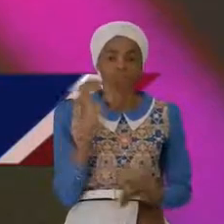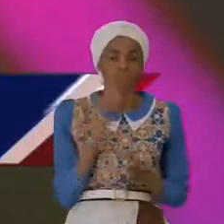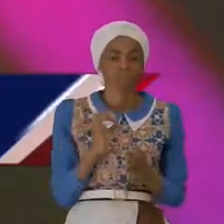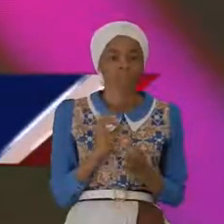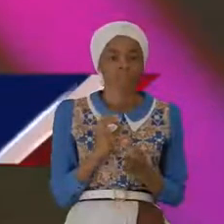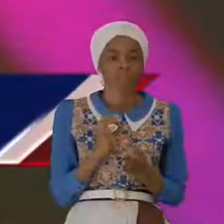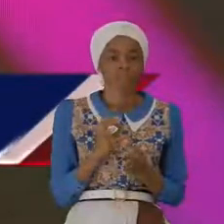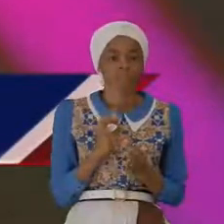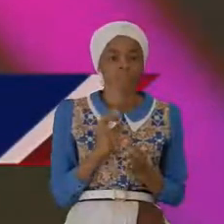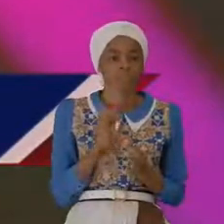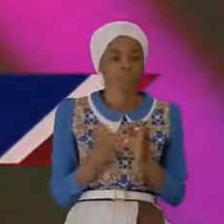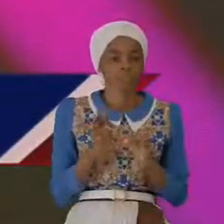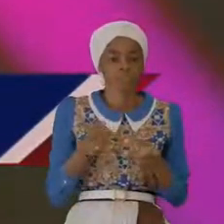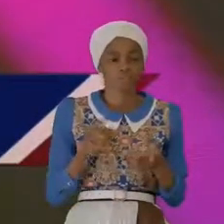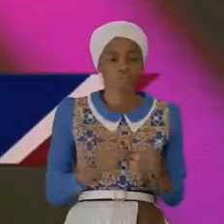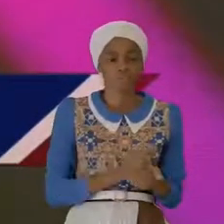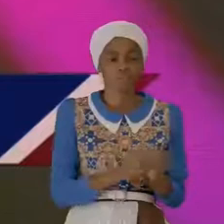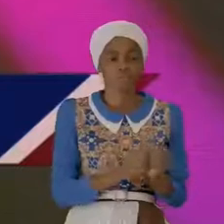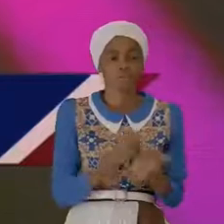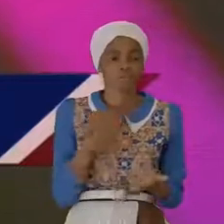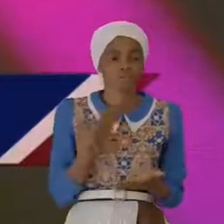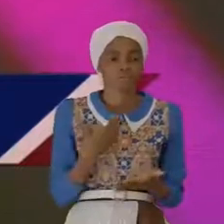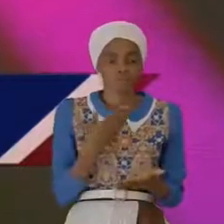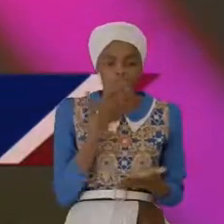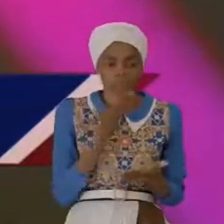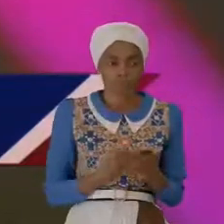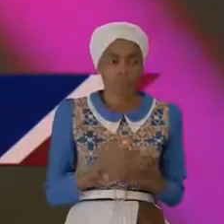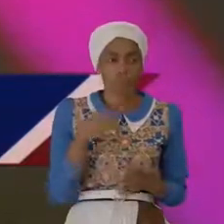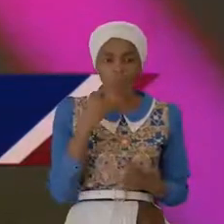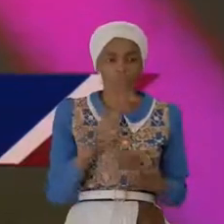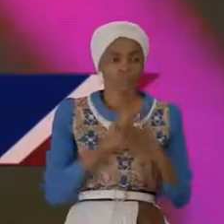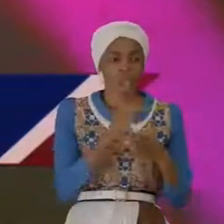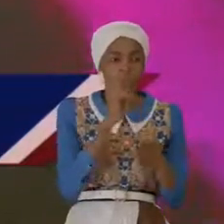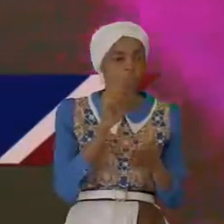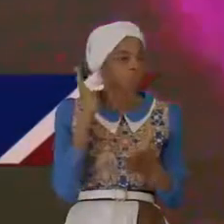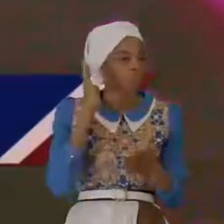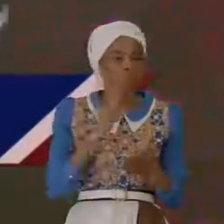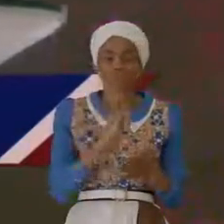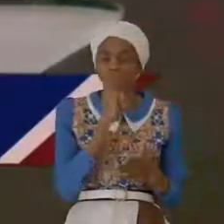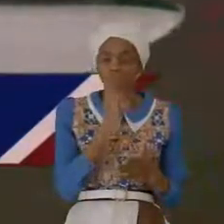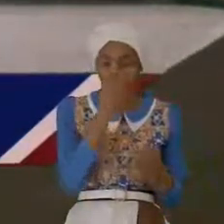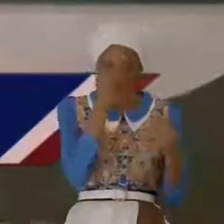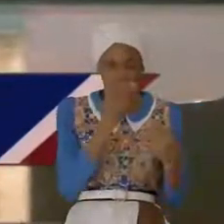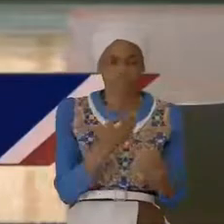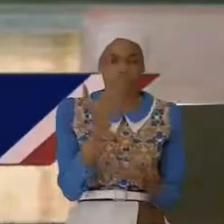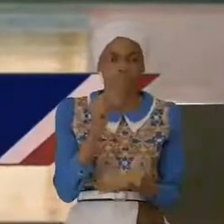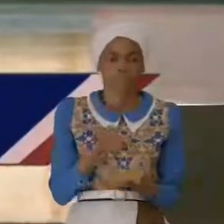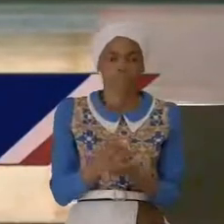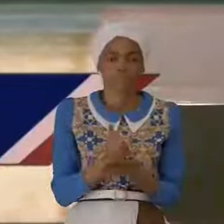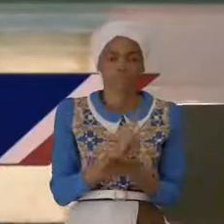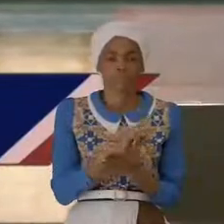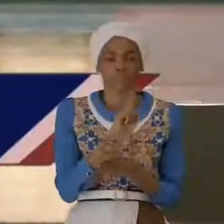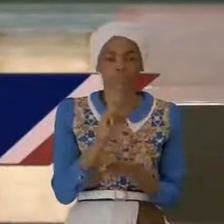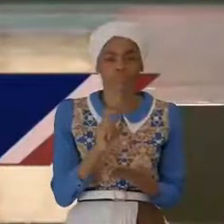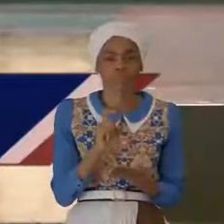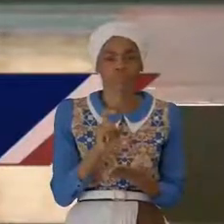7. Vous courriez bien qui vous a arrêté pour vous empêcher d'obéir à